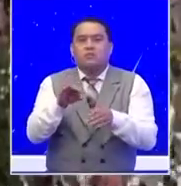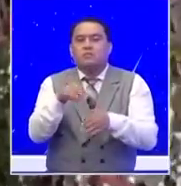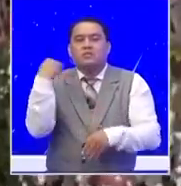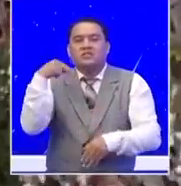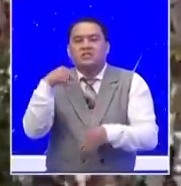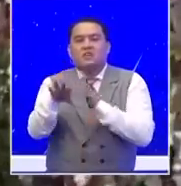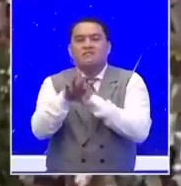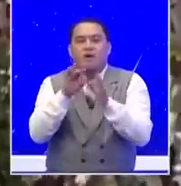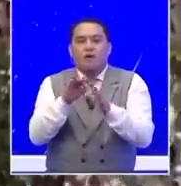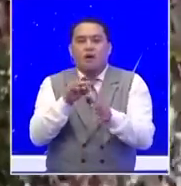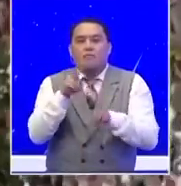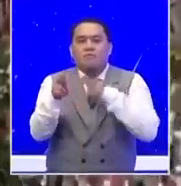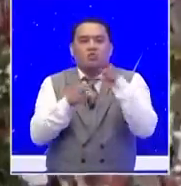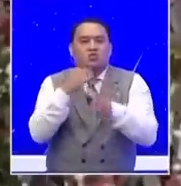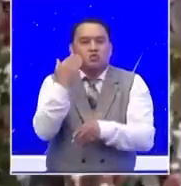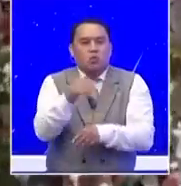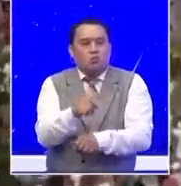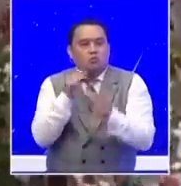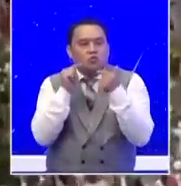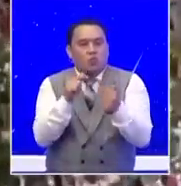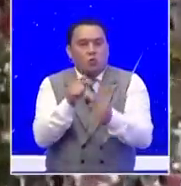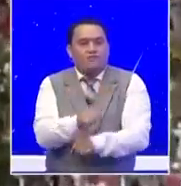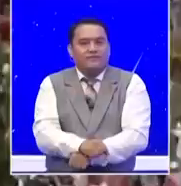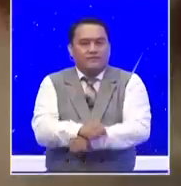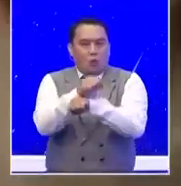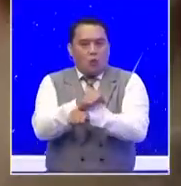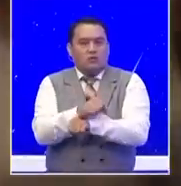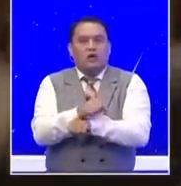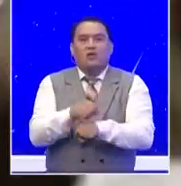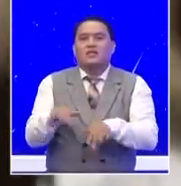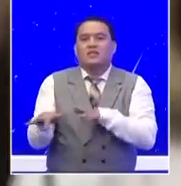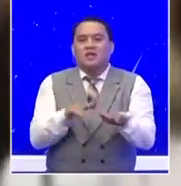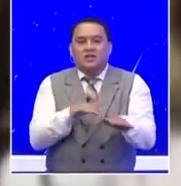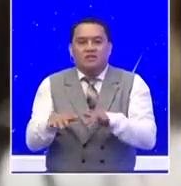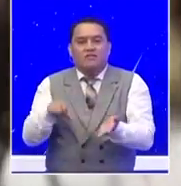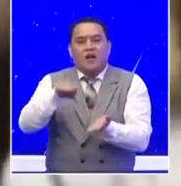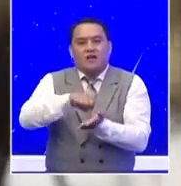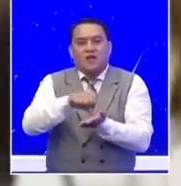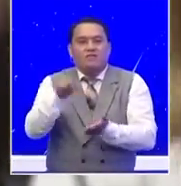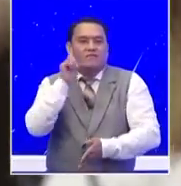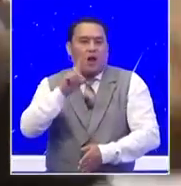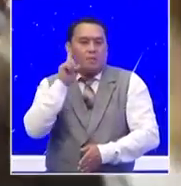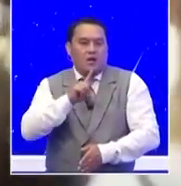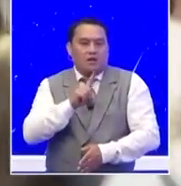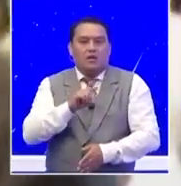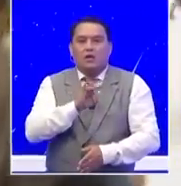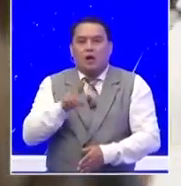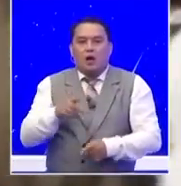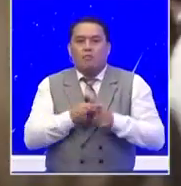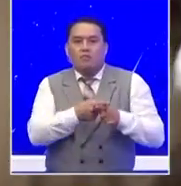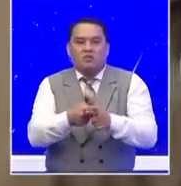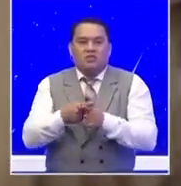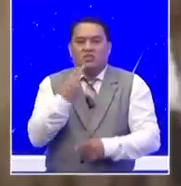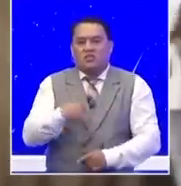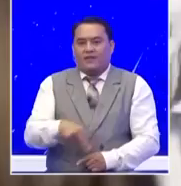президентских выборов и осуждали применение силы против манифестантов. С осуждением действий властей выступили временный поверенный в делах Республики Беларусь